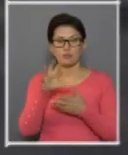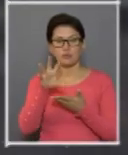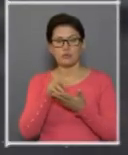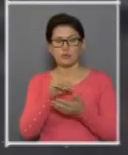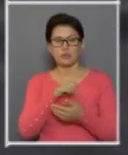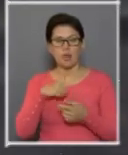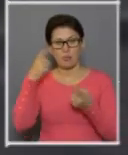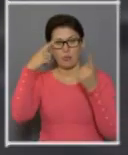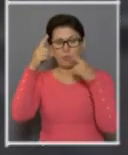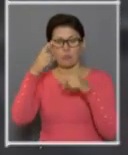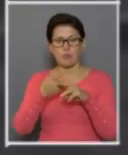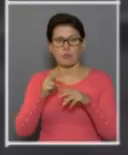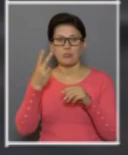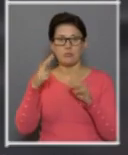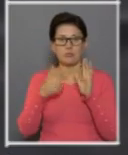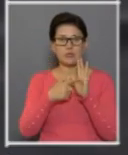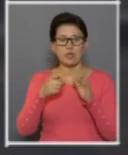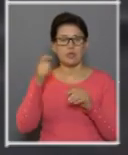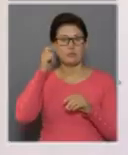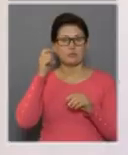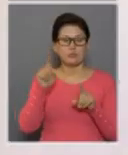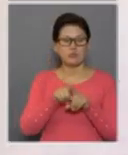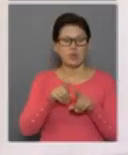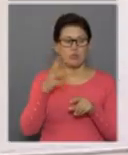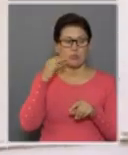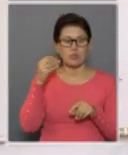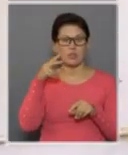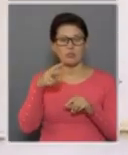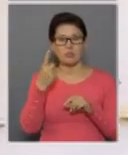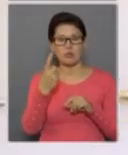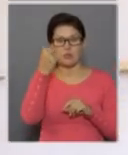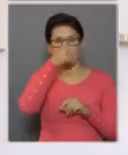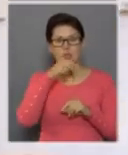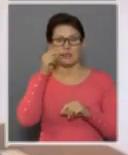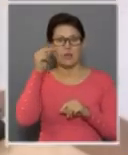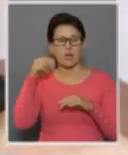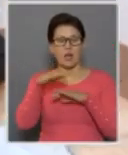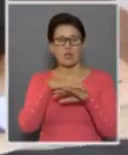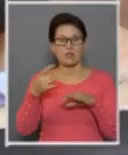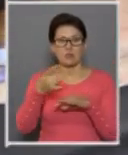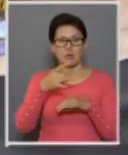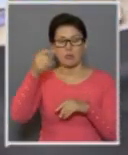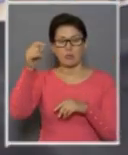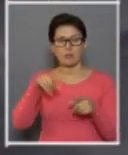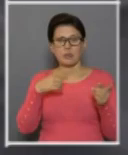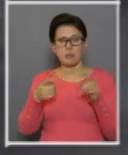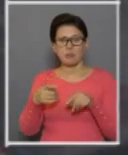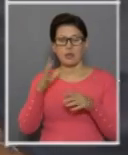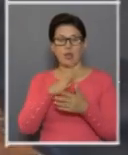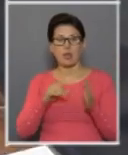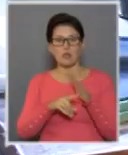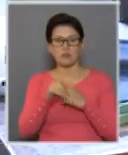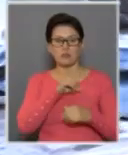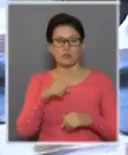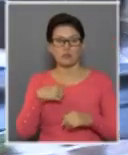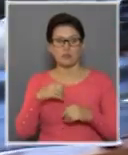үлгісін өз ойластырады. 27 жастағы жігіт ағасы Алматыға 2001 жылы Қытай Халық Республикасынан көшіп келген.